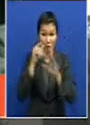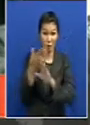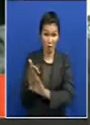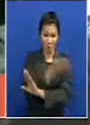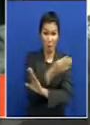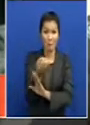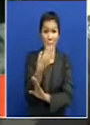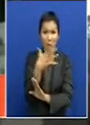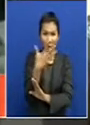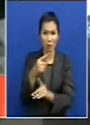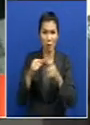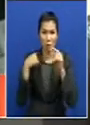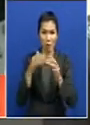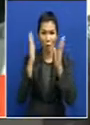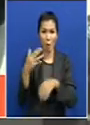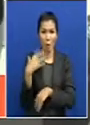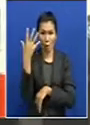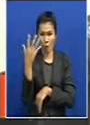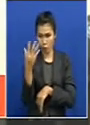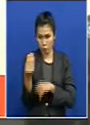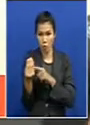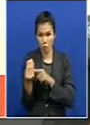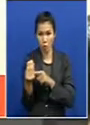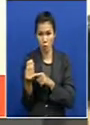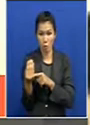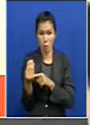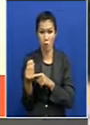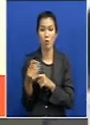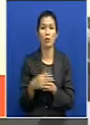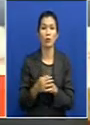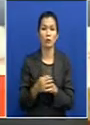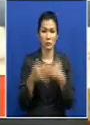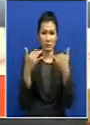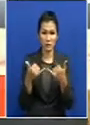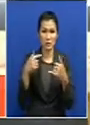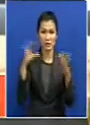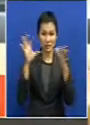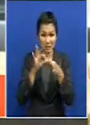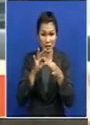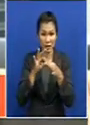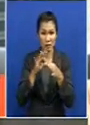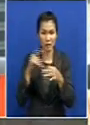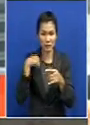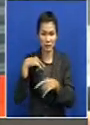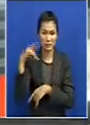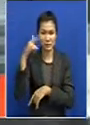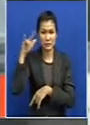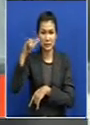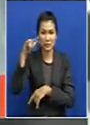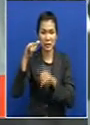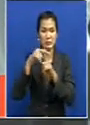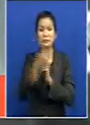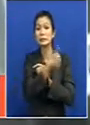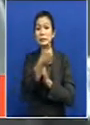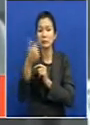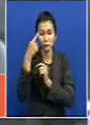งหน้าแล้วก็มีคนตกค้างกันที่ดอนเมืองจำนวนมากเนี่ยนะครับปรากฏว่าความช่วยเหลือจากสายการบินอื่นด้วยกันน